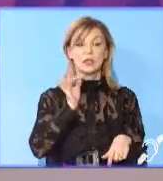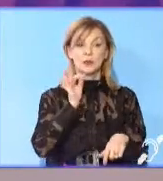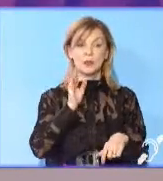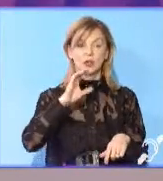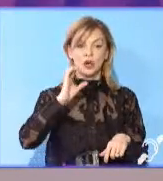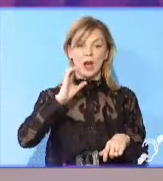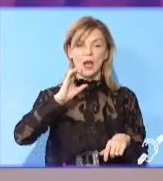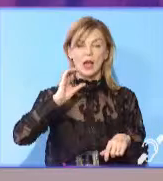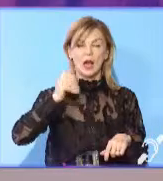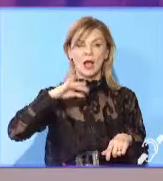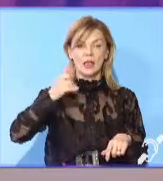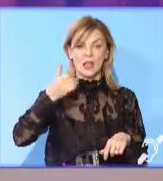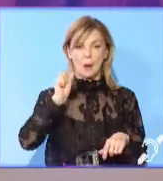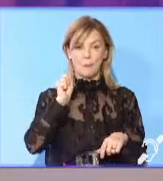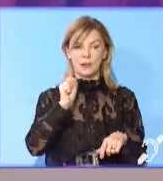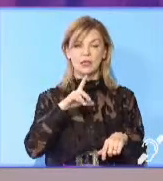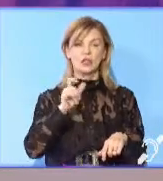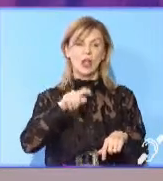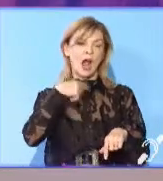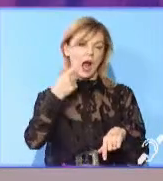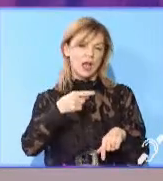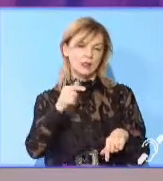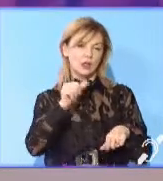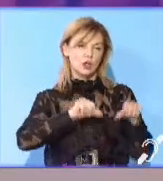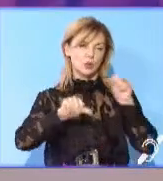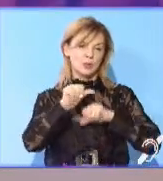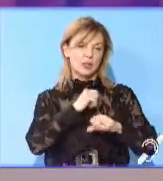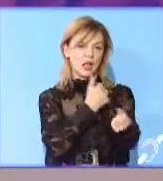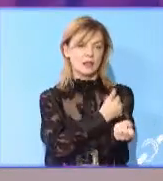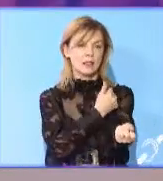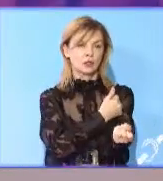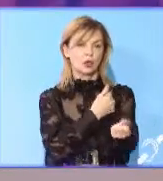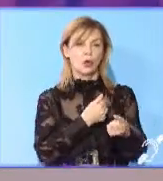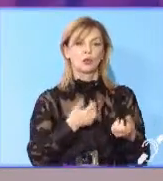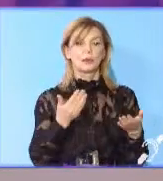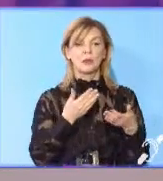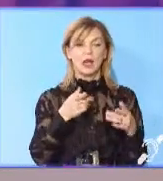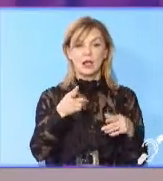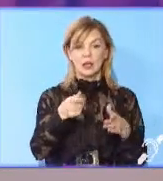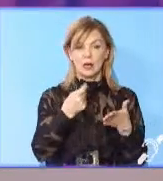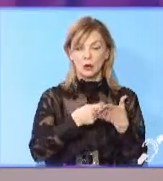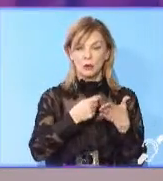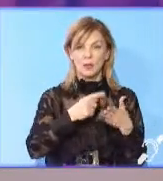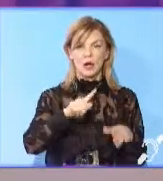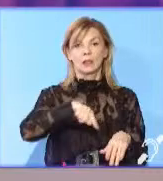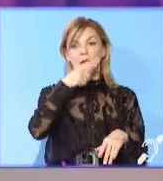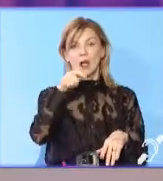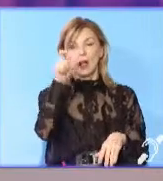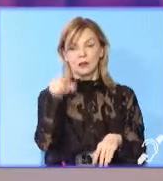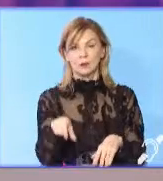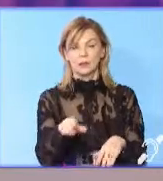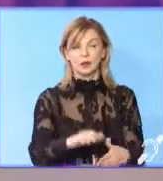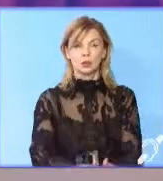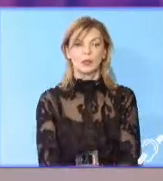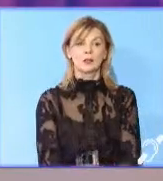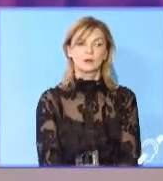cu preponderență cannabis, dar și alte substanțe psihoactive pe care la rândul lui le cumpăra de la